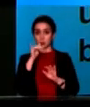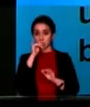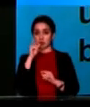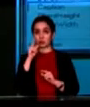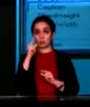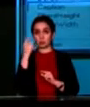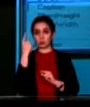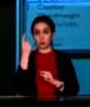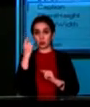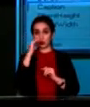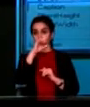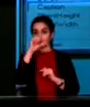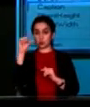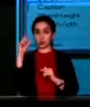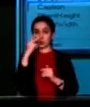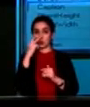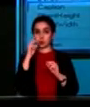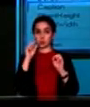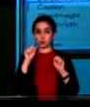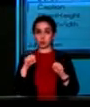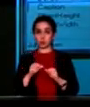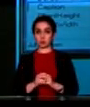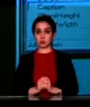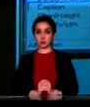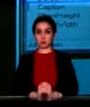ya'ni bittagina ustun ko'rinishida chiqishi mumkin.